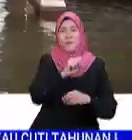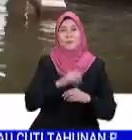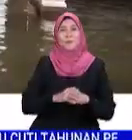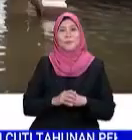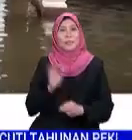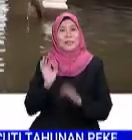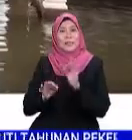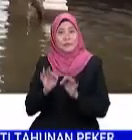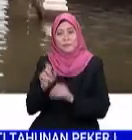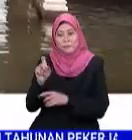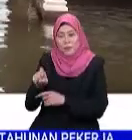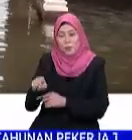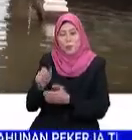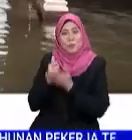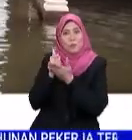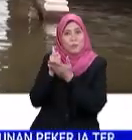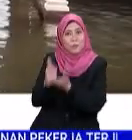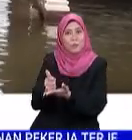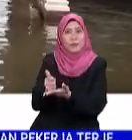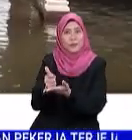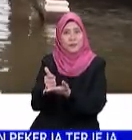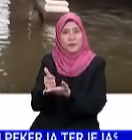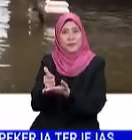jika memerlukan bantuan untuk